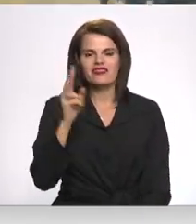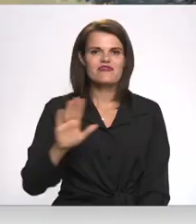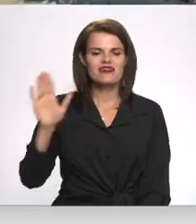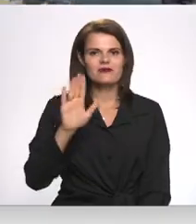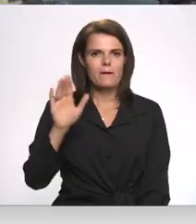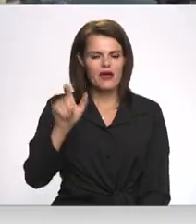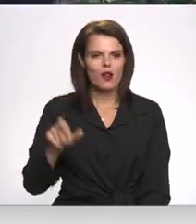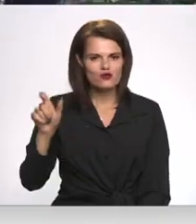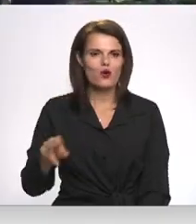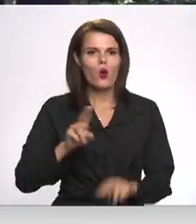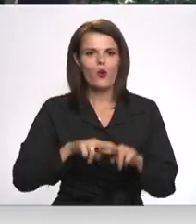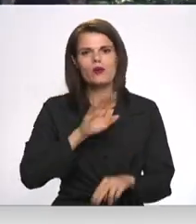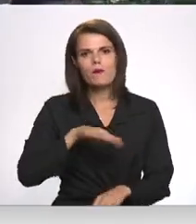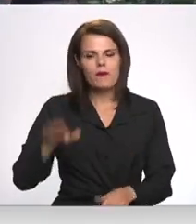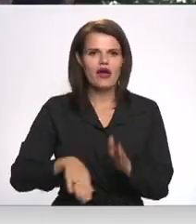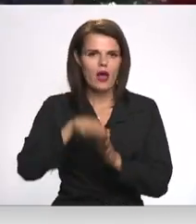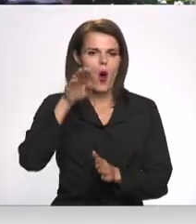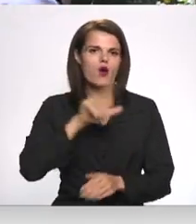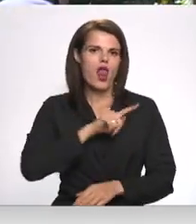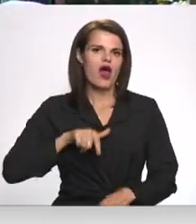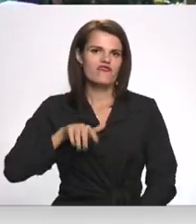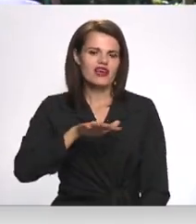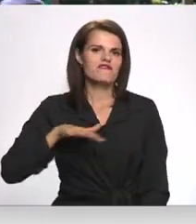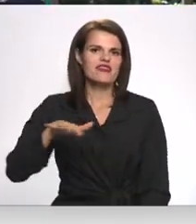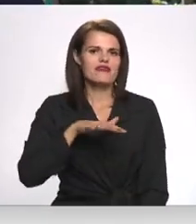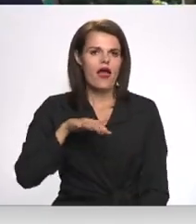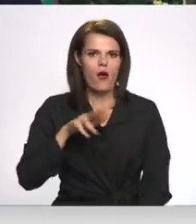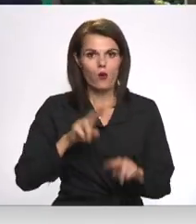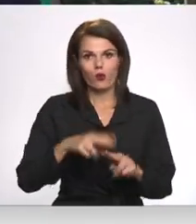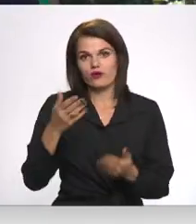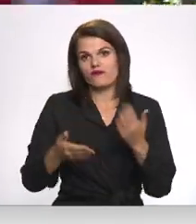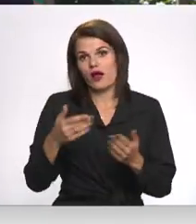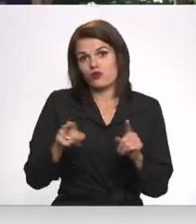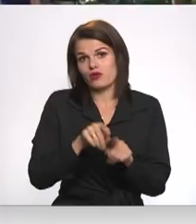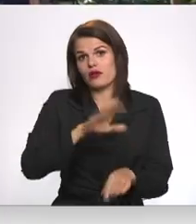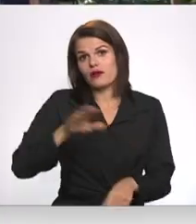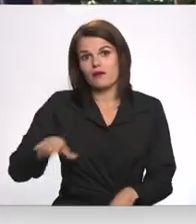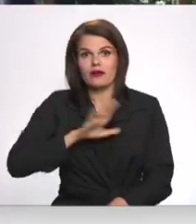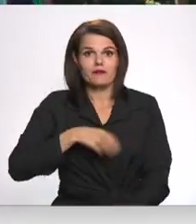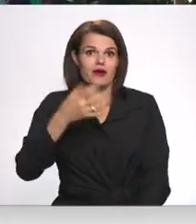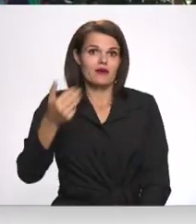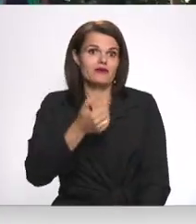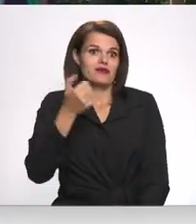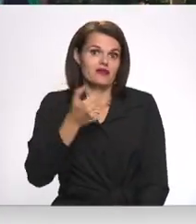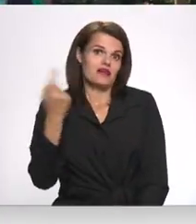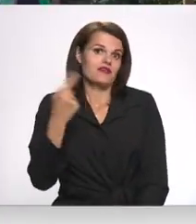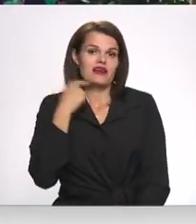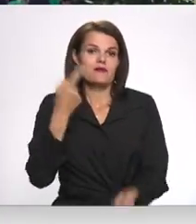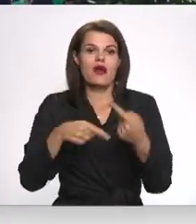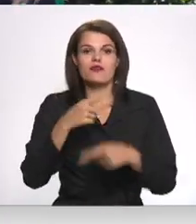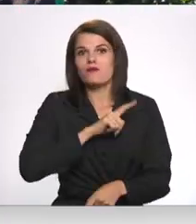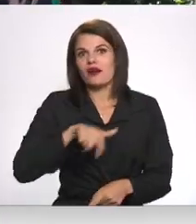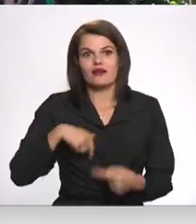arī ļoti jauk latviskā, tomēr arī garā. Varbūt arī viņi vēlēs pēc kādiem gadiem 15. Vēl, kas to lai zina, kur arī viņi dzīvos.